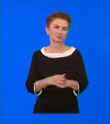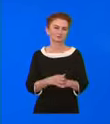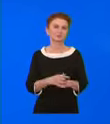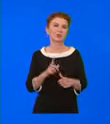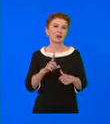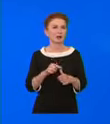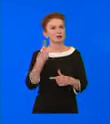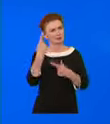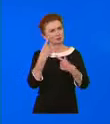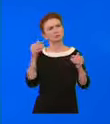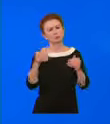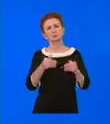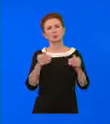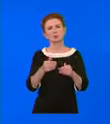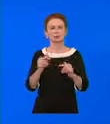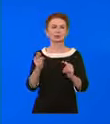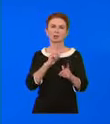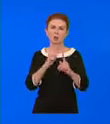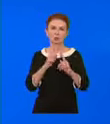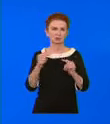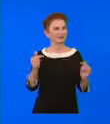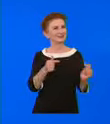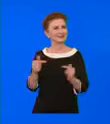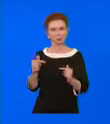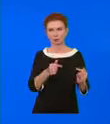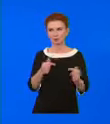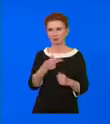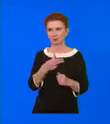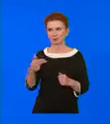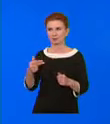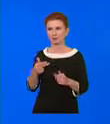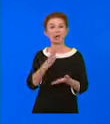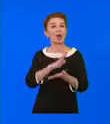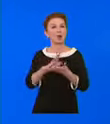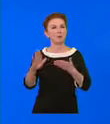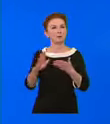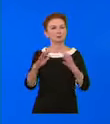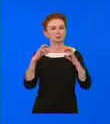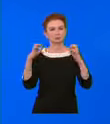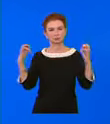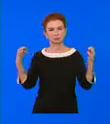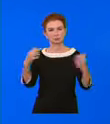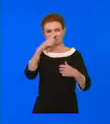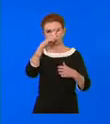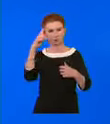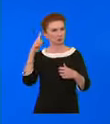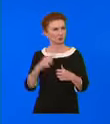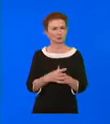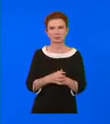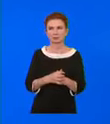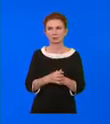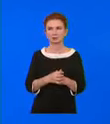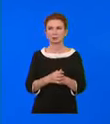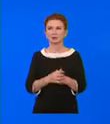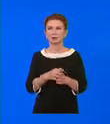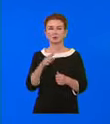perspektywie pewnie można dyskutować o tym oczywiście bez publiczności na trybunach, bo wiemy, że to był jeden